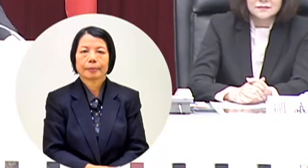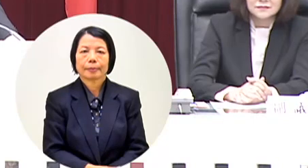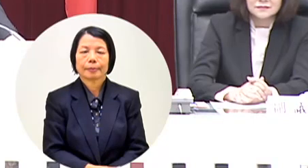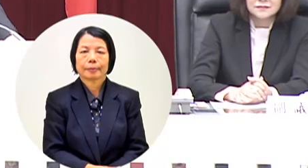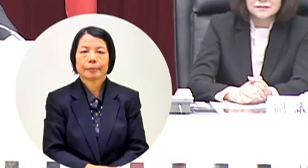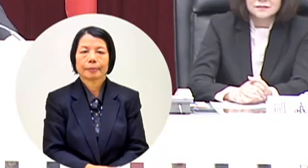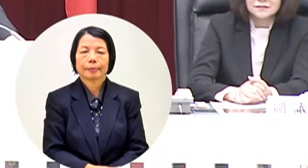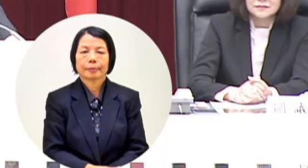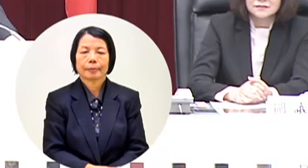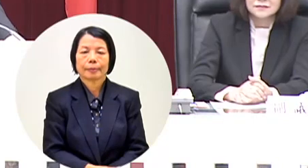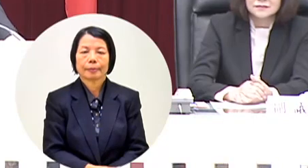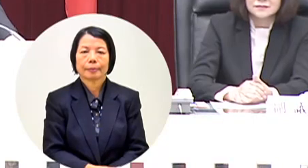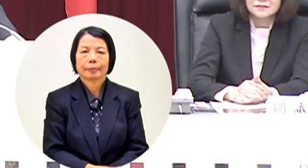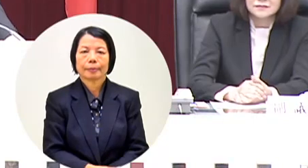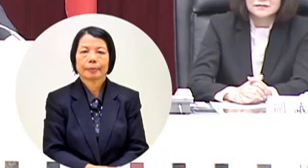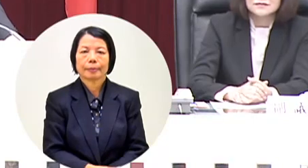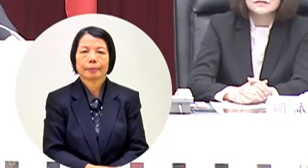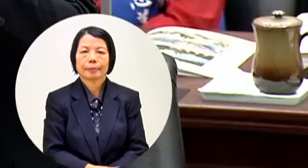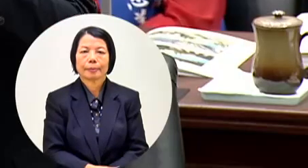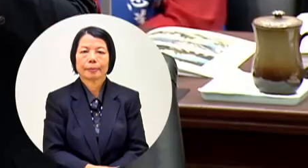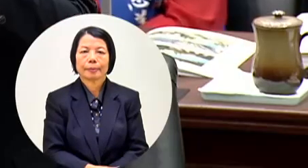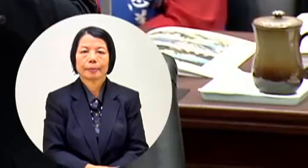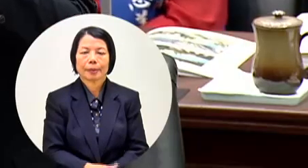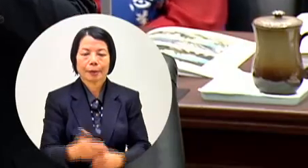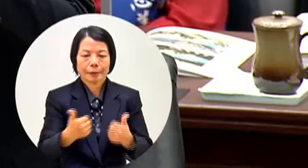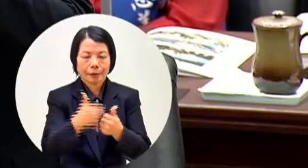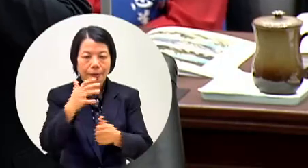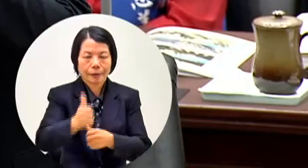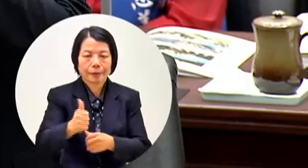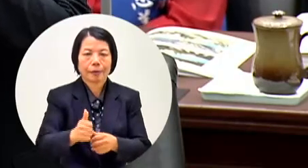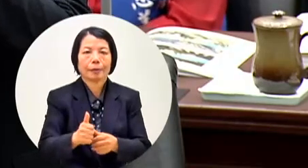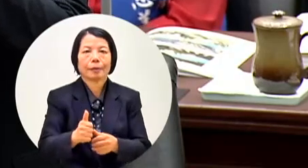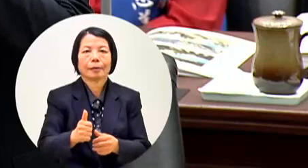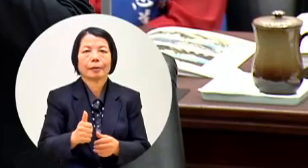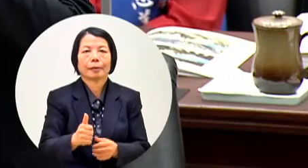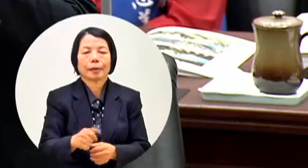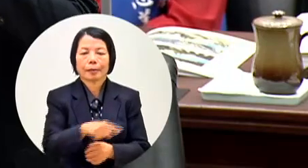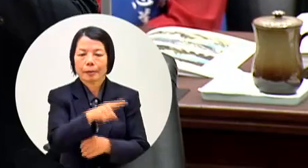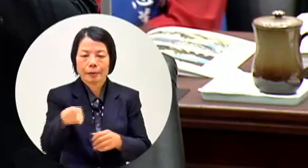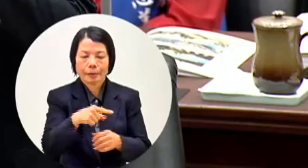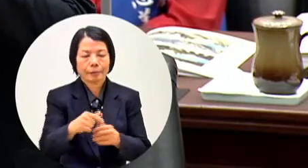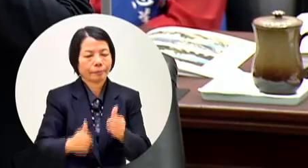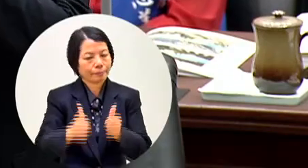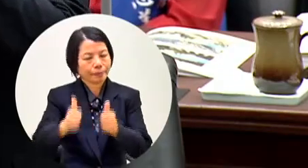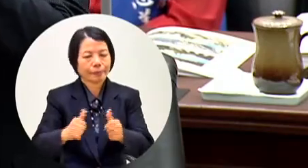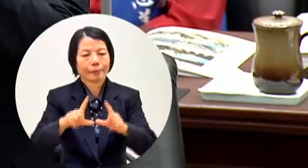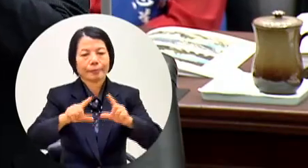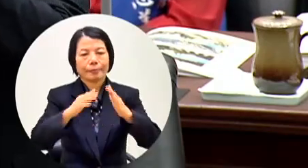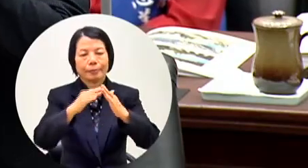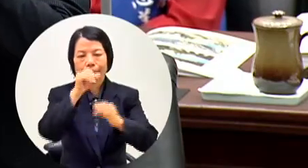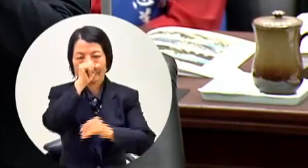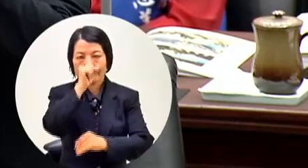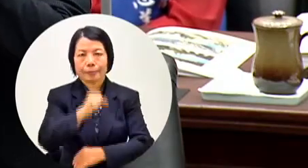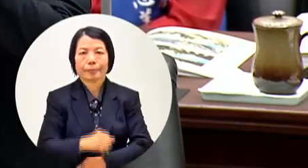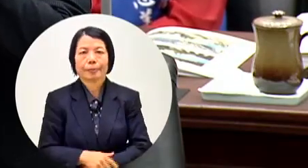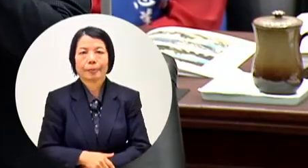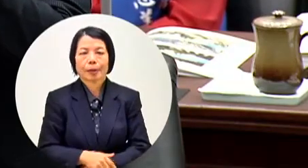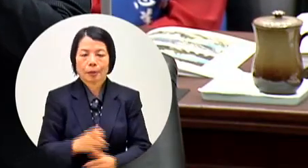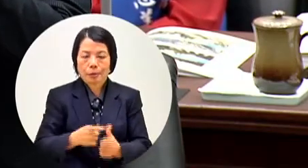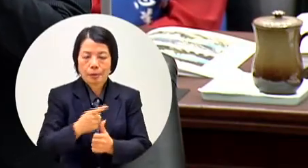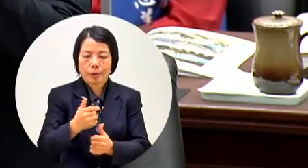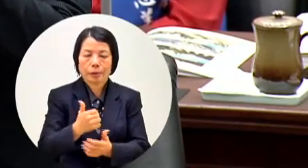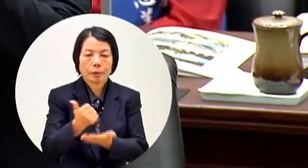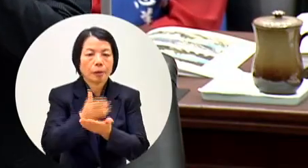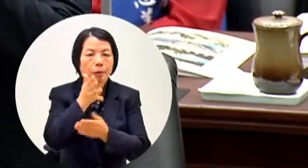一定哦，啊，市长跟我们市府在座的各位局处首长，大家好。首先想要请教